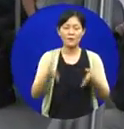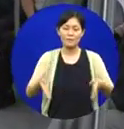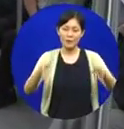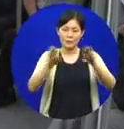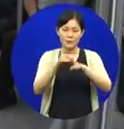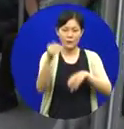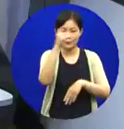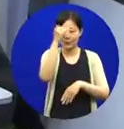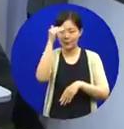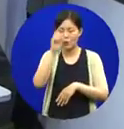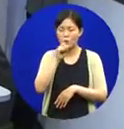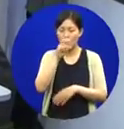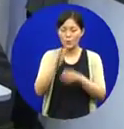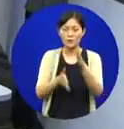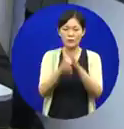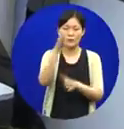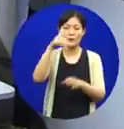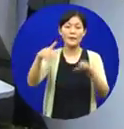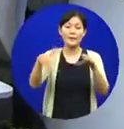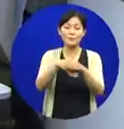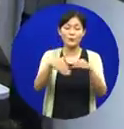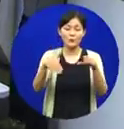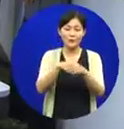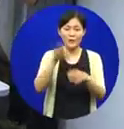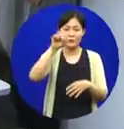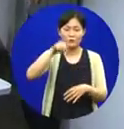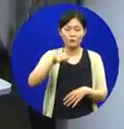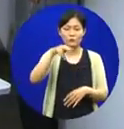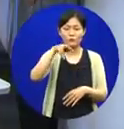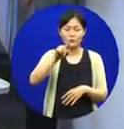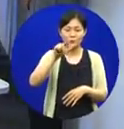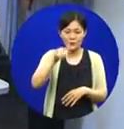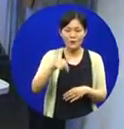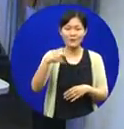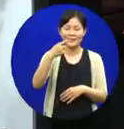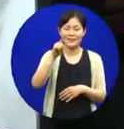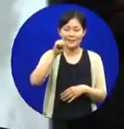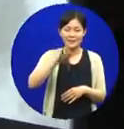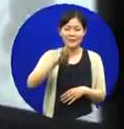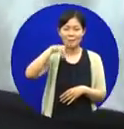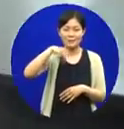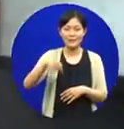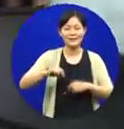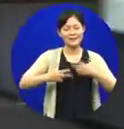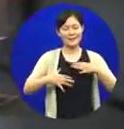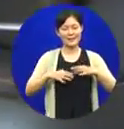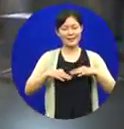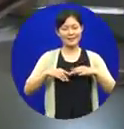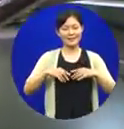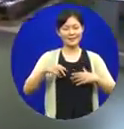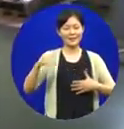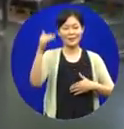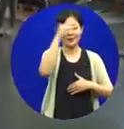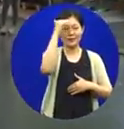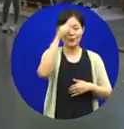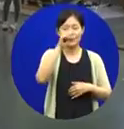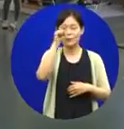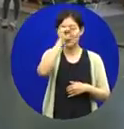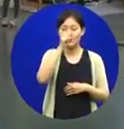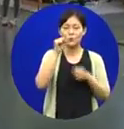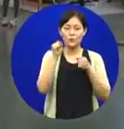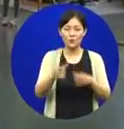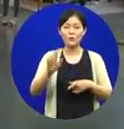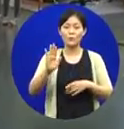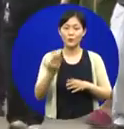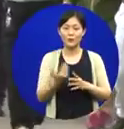테마 박물관들을 둘러본 용인 향토문화유적 답사. 용인의 자랑스러운 장소를 둘러볼 수 있는 좋은 기회가 된